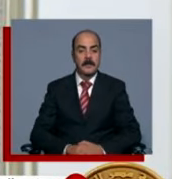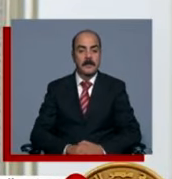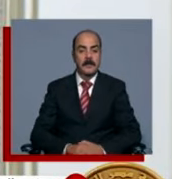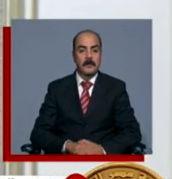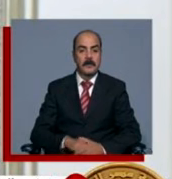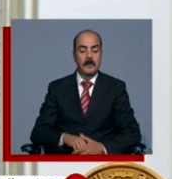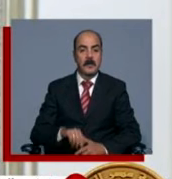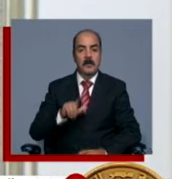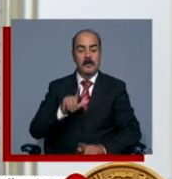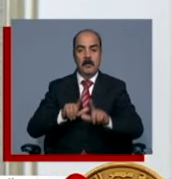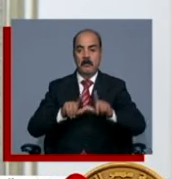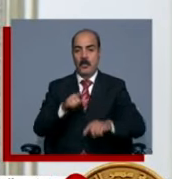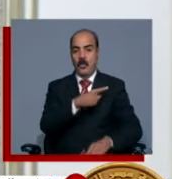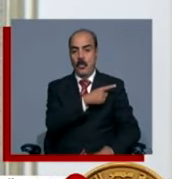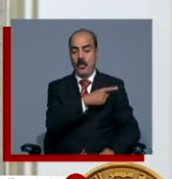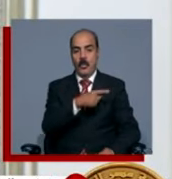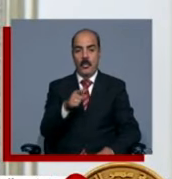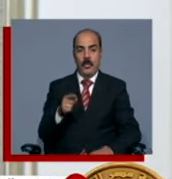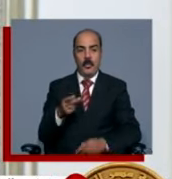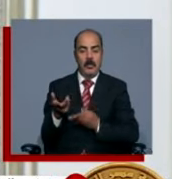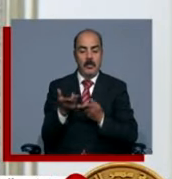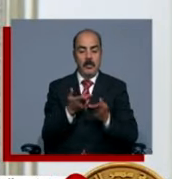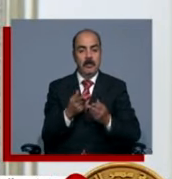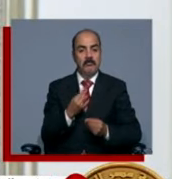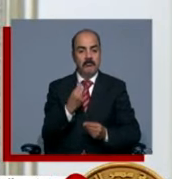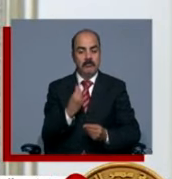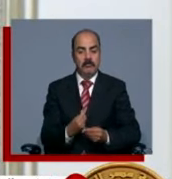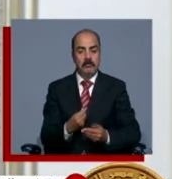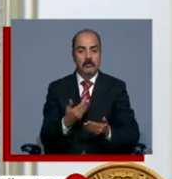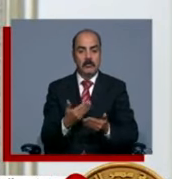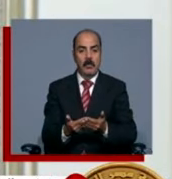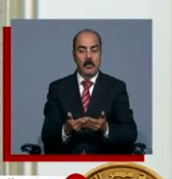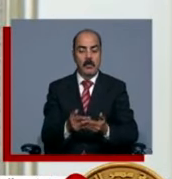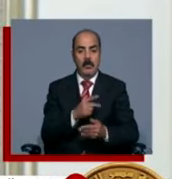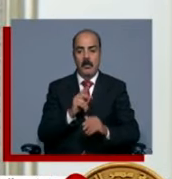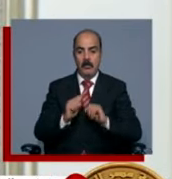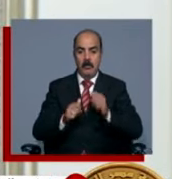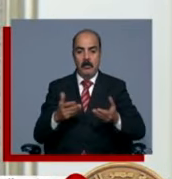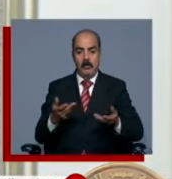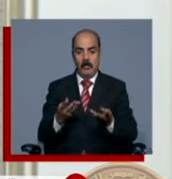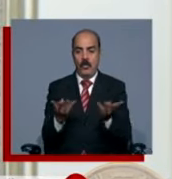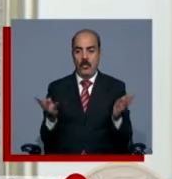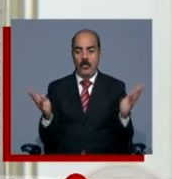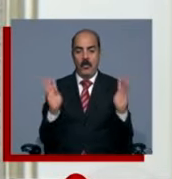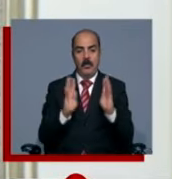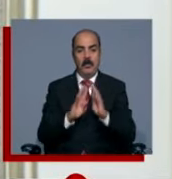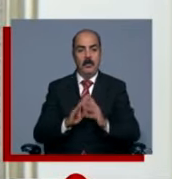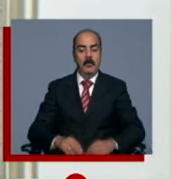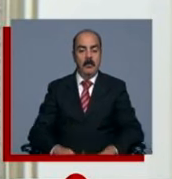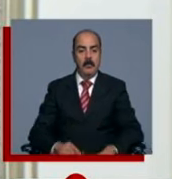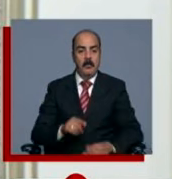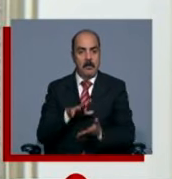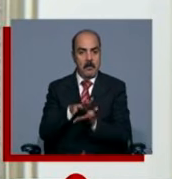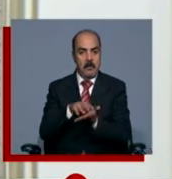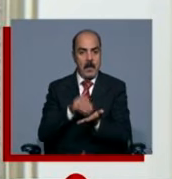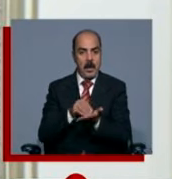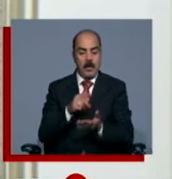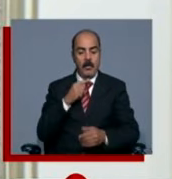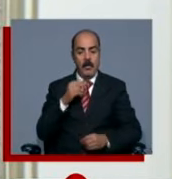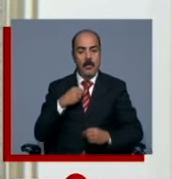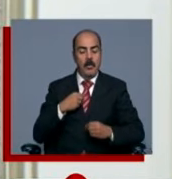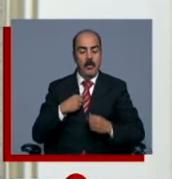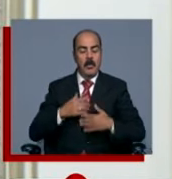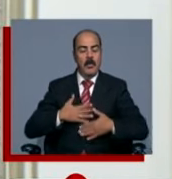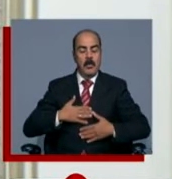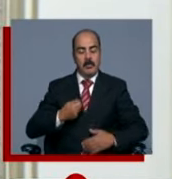السيدات والسادة ممثلي قطاع الأعمال، السادة الحضور، أود بداية أن أعرب عن بالغ